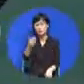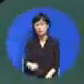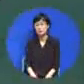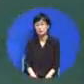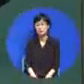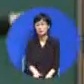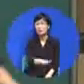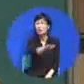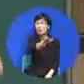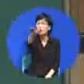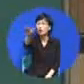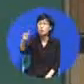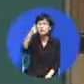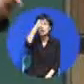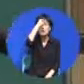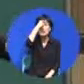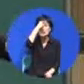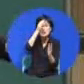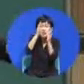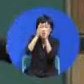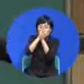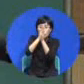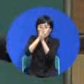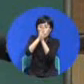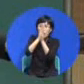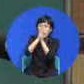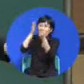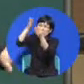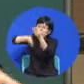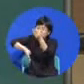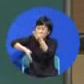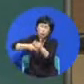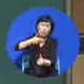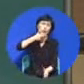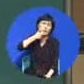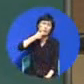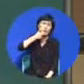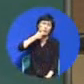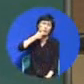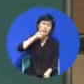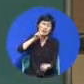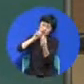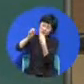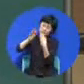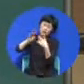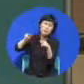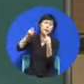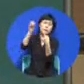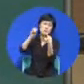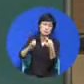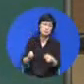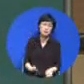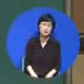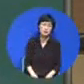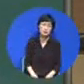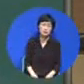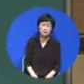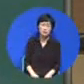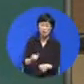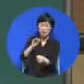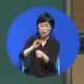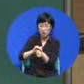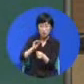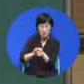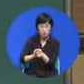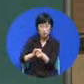여러분의 모든 기도는 다 담겨. All of your prayers are placed inside of this. 우리 말이 참 중요해요. 저 경상도